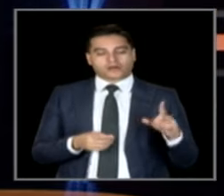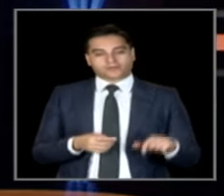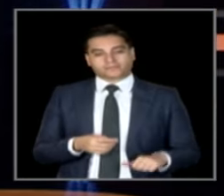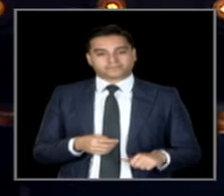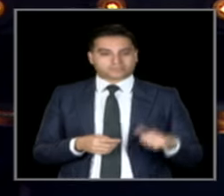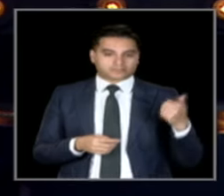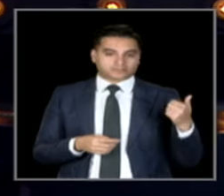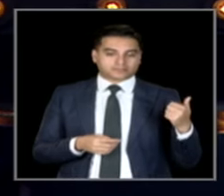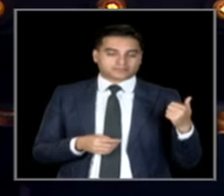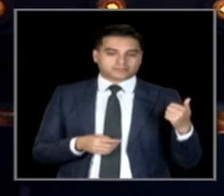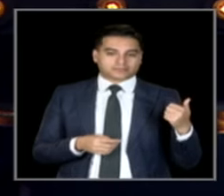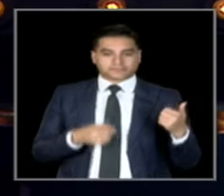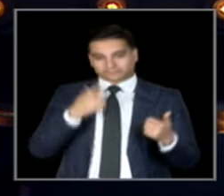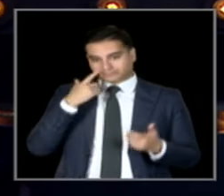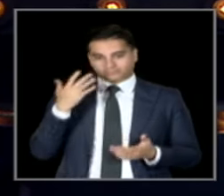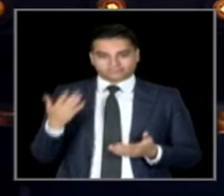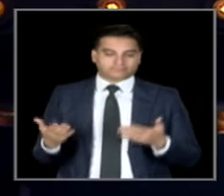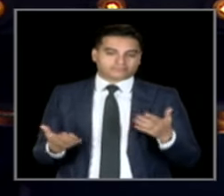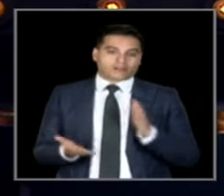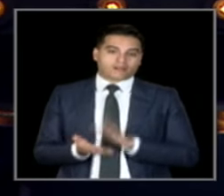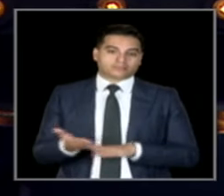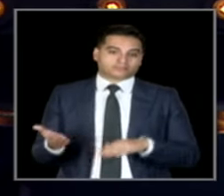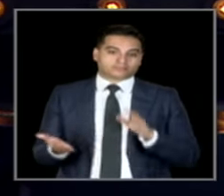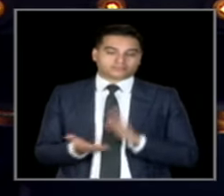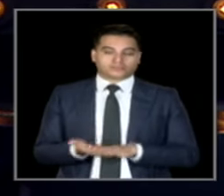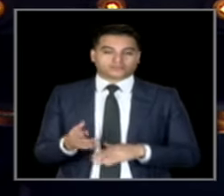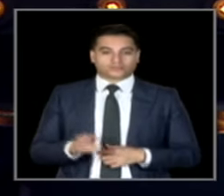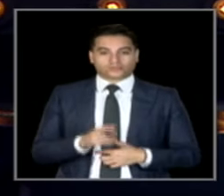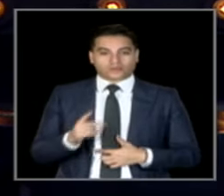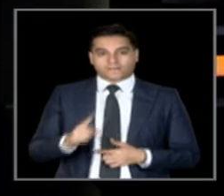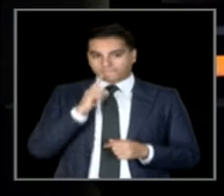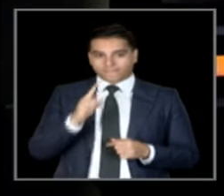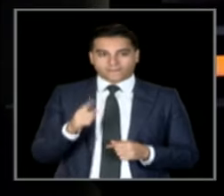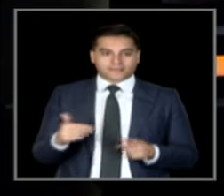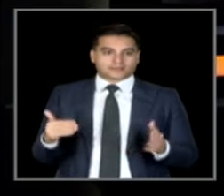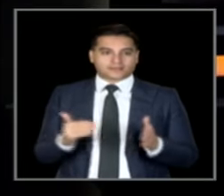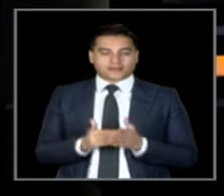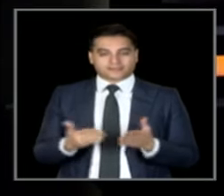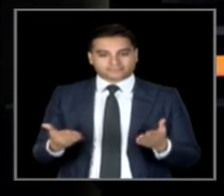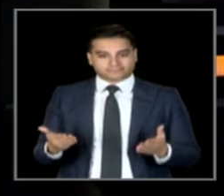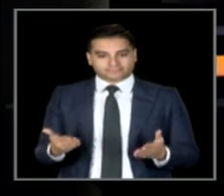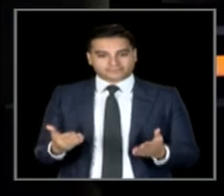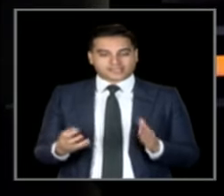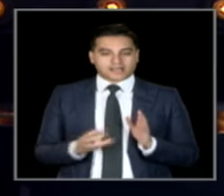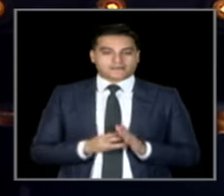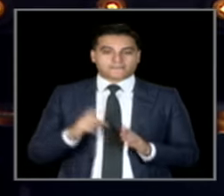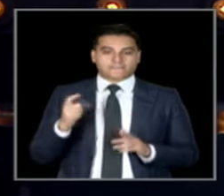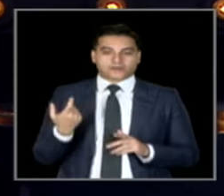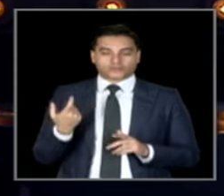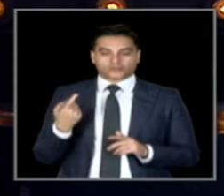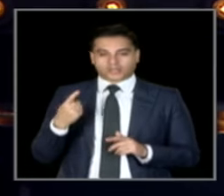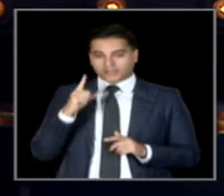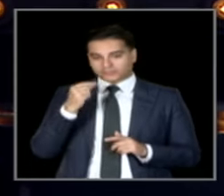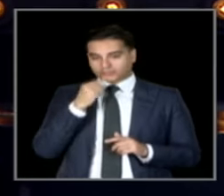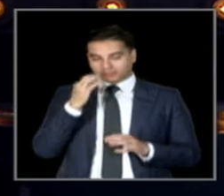جامعة القاهرة إلى المربع الذهبي. سؤال فيصلي، جامعة المنصورة 15 ثانية،